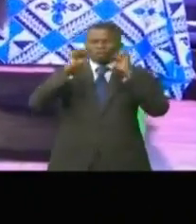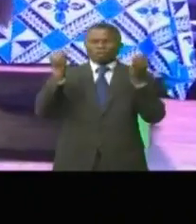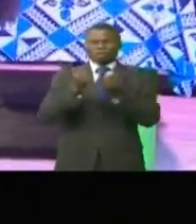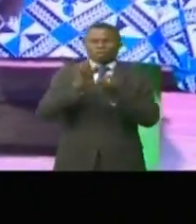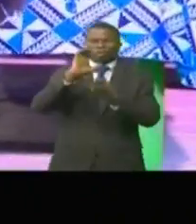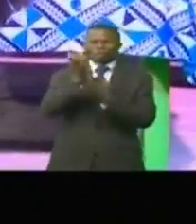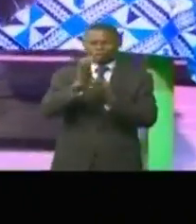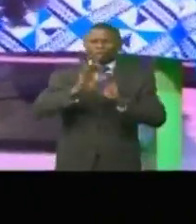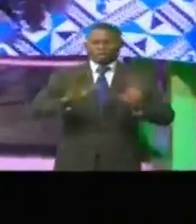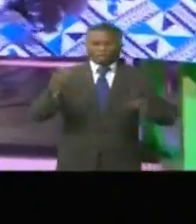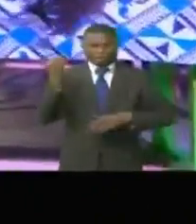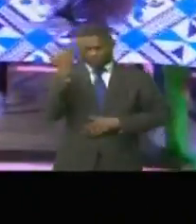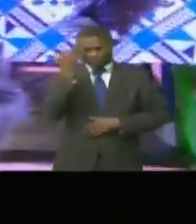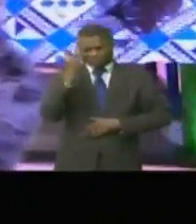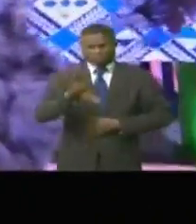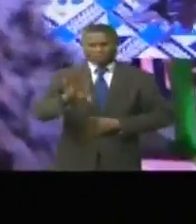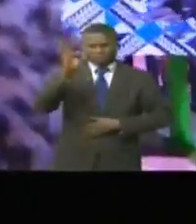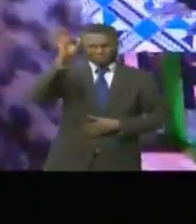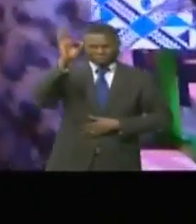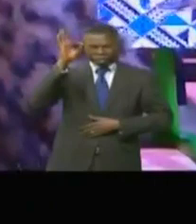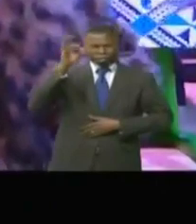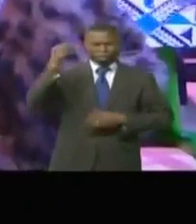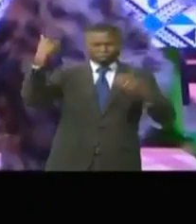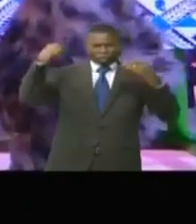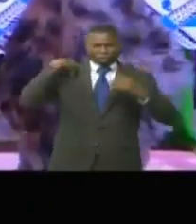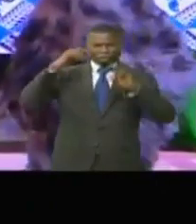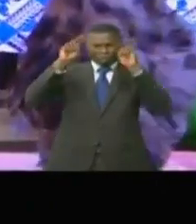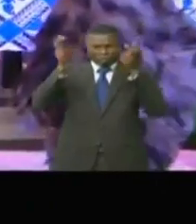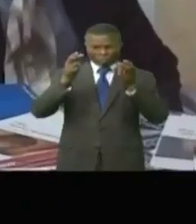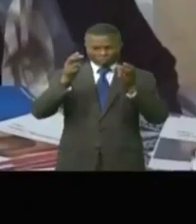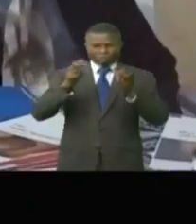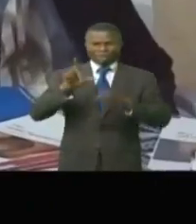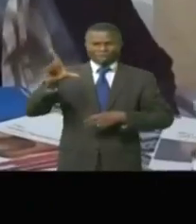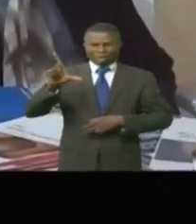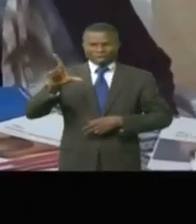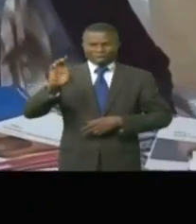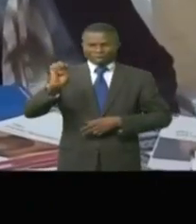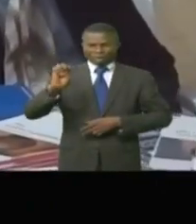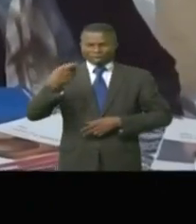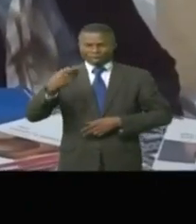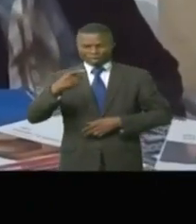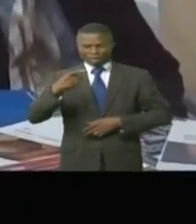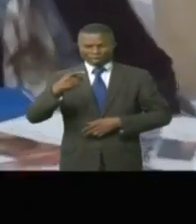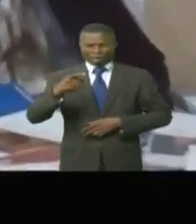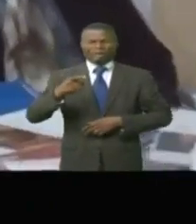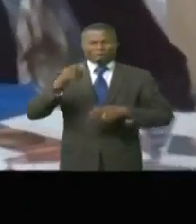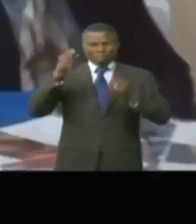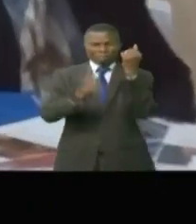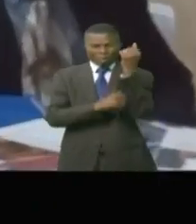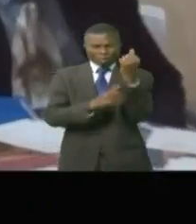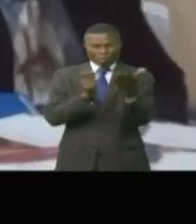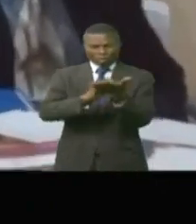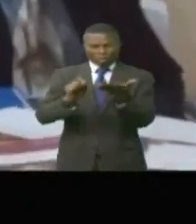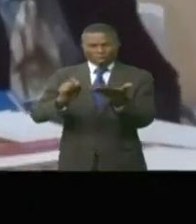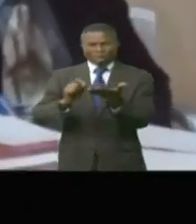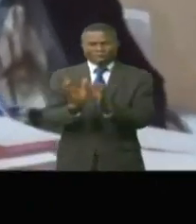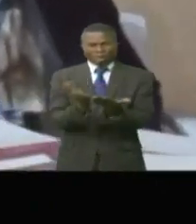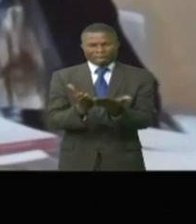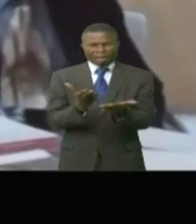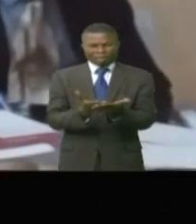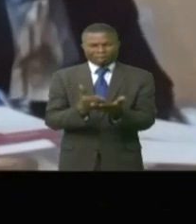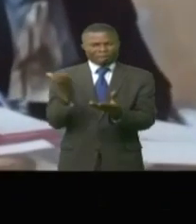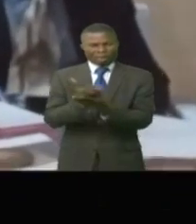souple à saisir sur les choix de la notabilité Léga dans sa communauté. Pour l'auteur, l'immortalité de l'ancêtre Léga est un